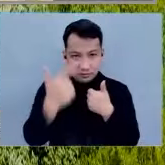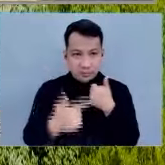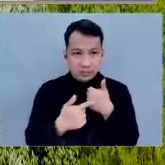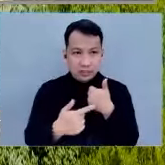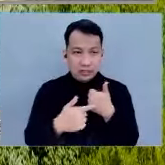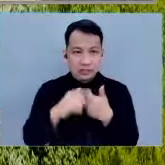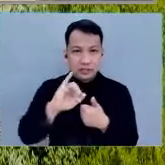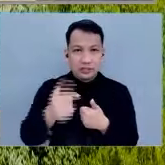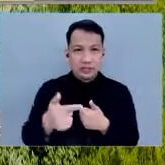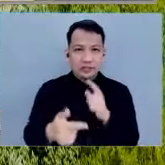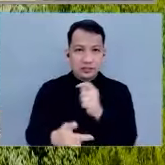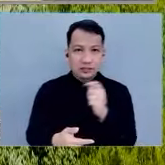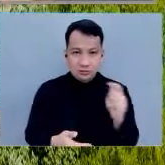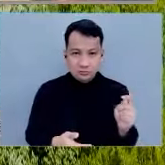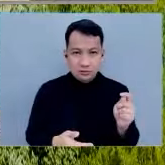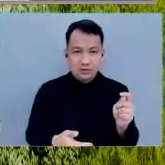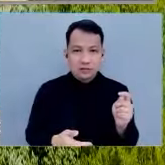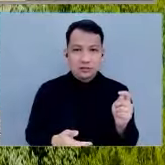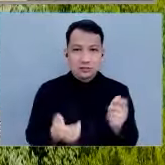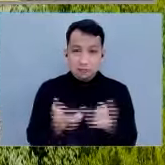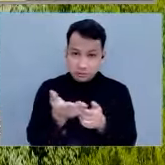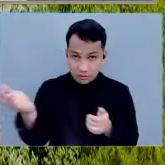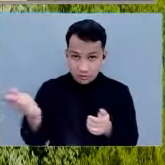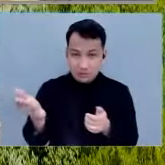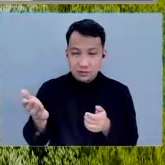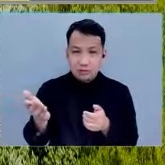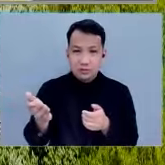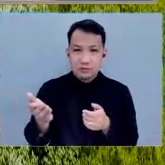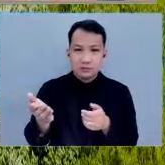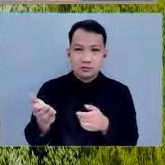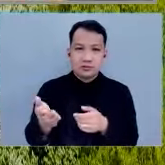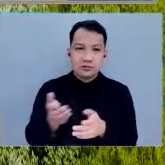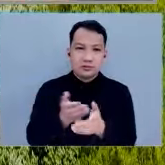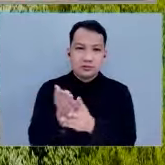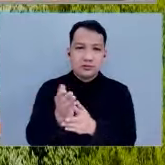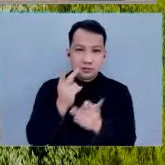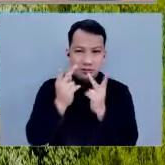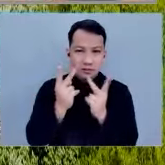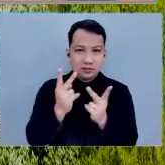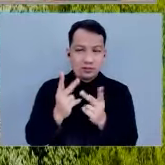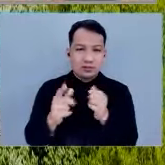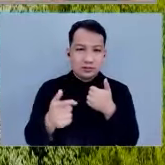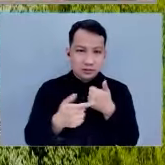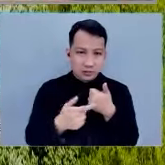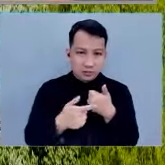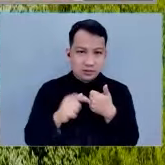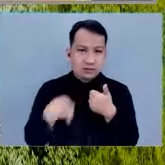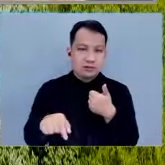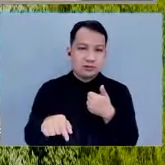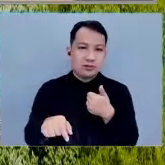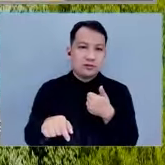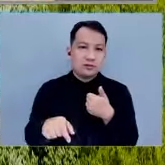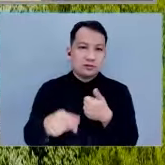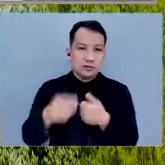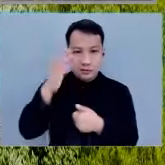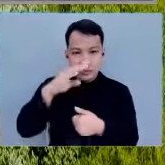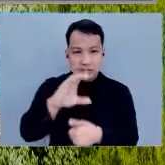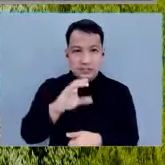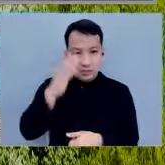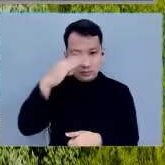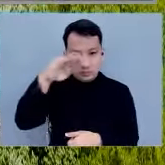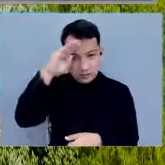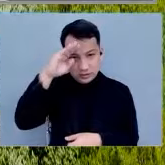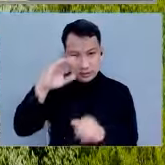tiktok account so for any transaction po please visit and like our official Facebook page Cavite mascot rentals